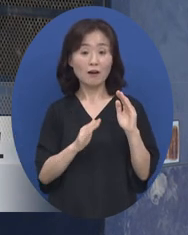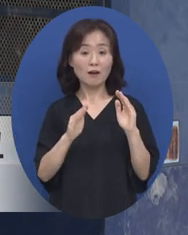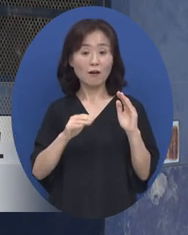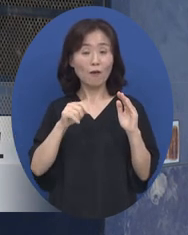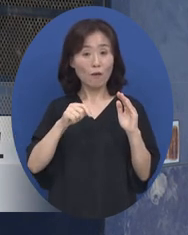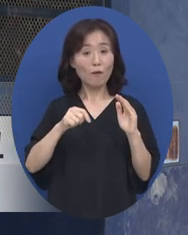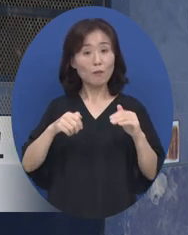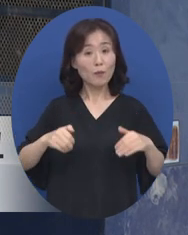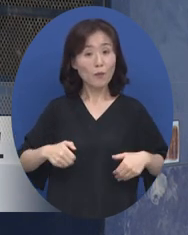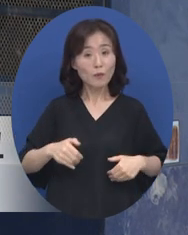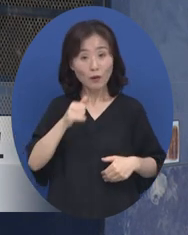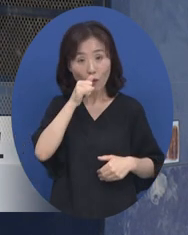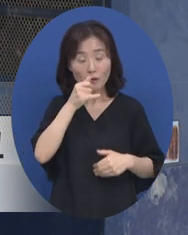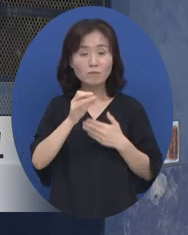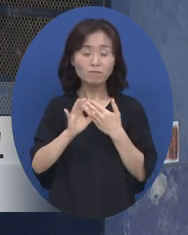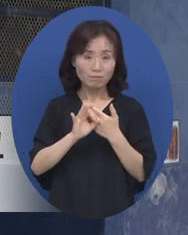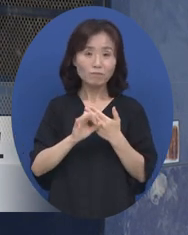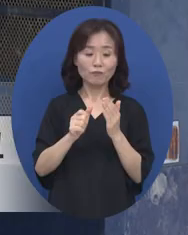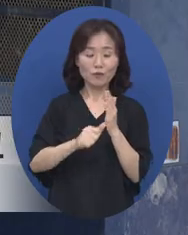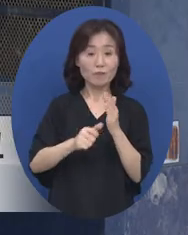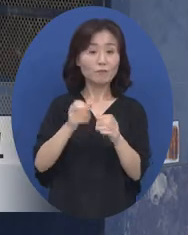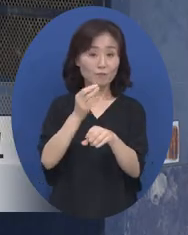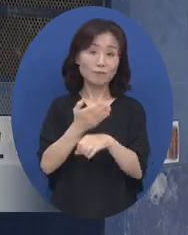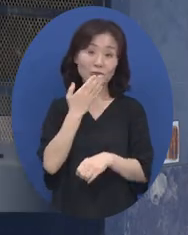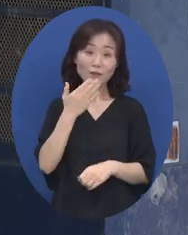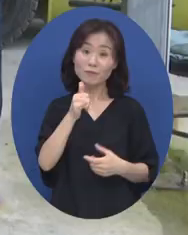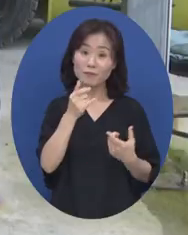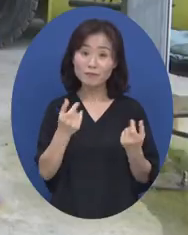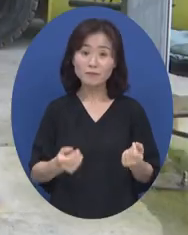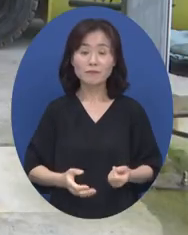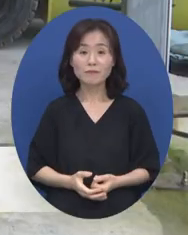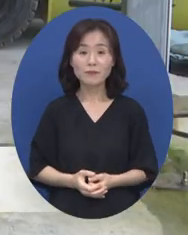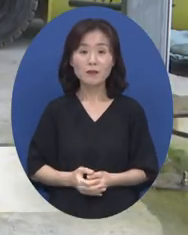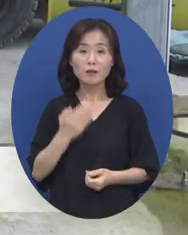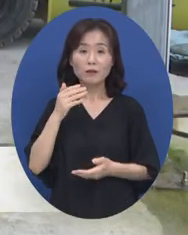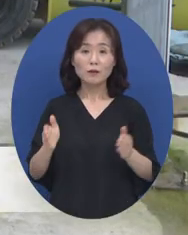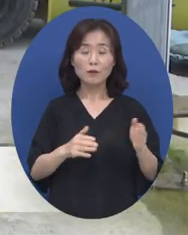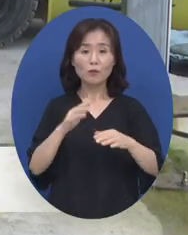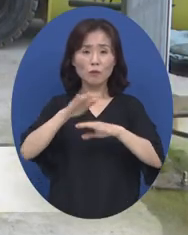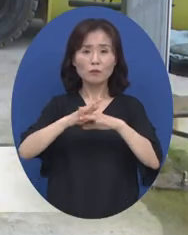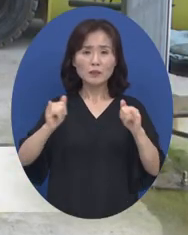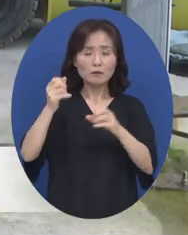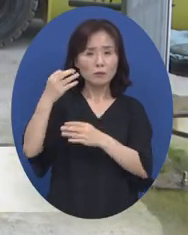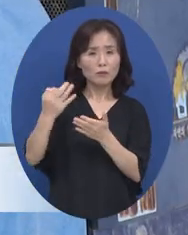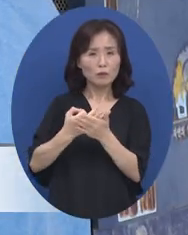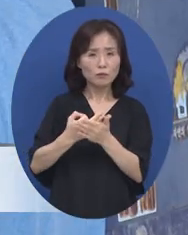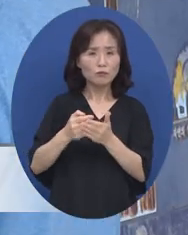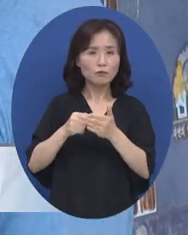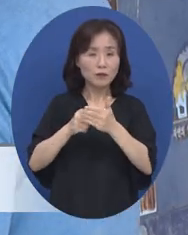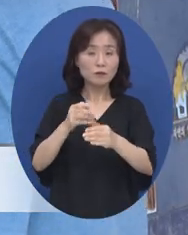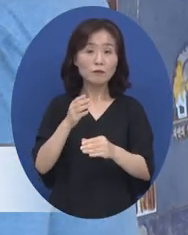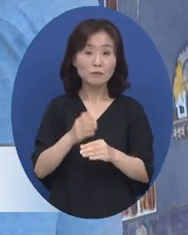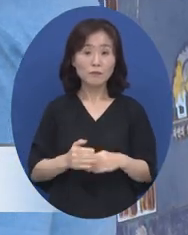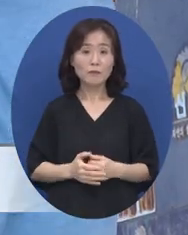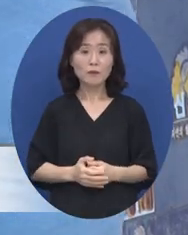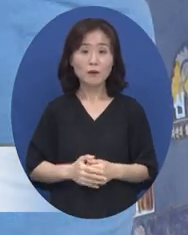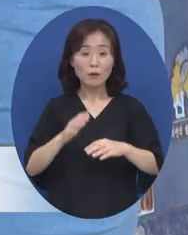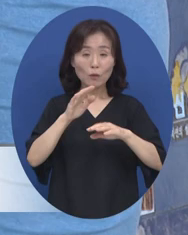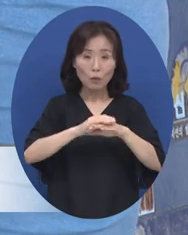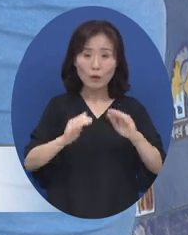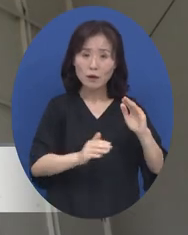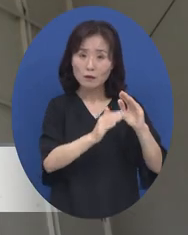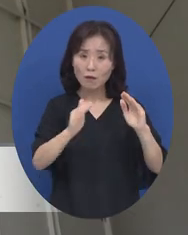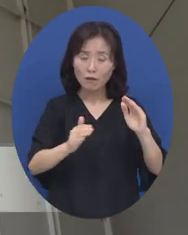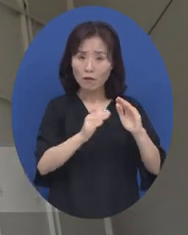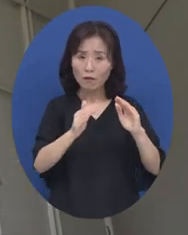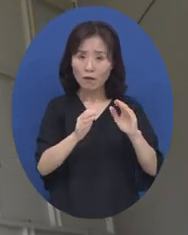그 기관의 또 필요한거 하나 안 또 구입할 수 있고 정도는 농민 기본소득을 추진하고 있습니다 농가 단위로